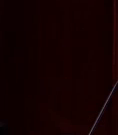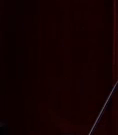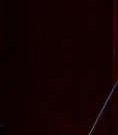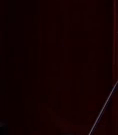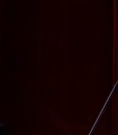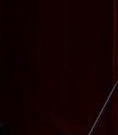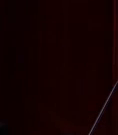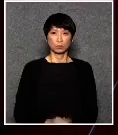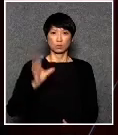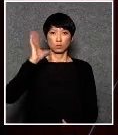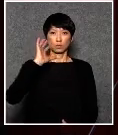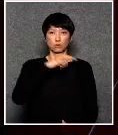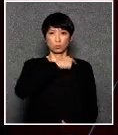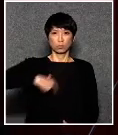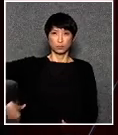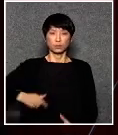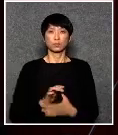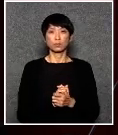黃毓民議員， 主席，